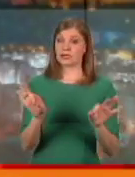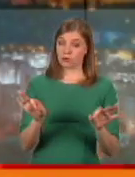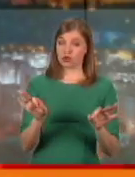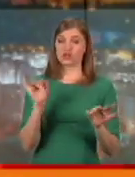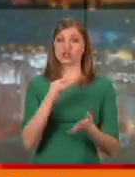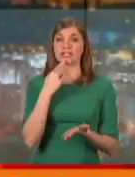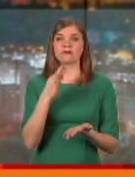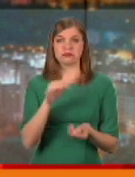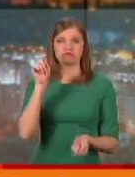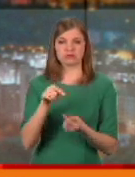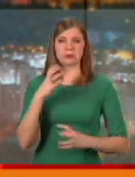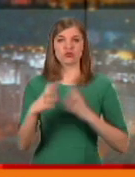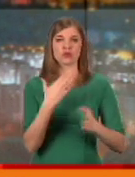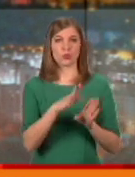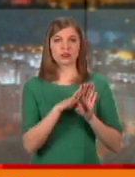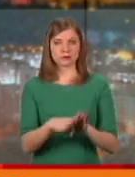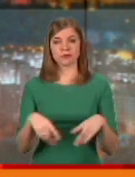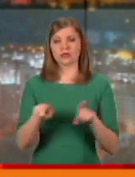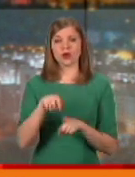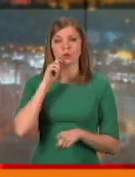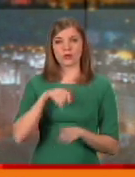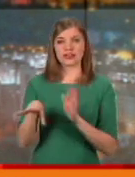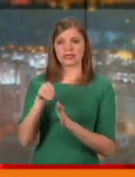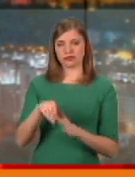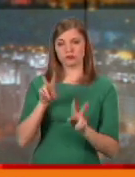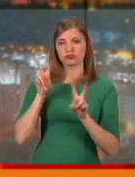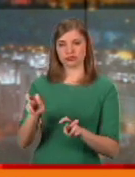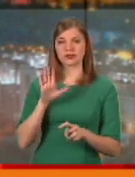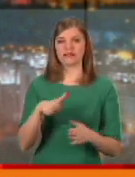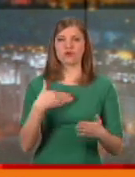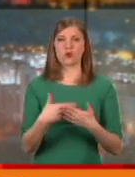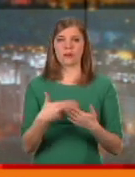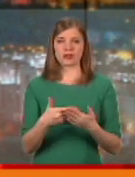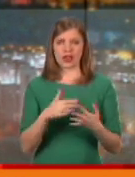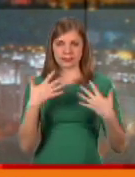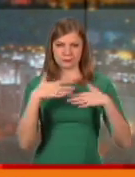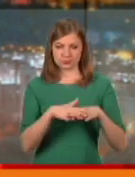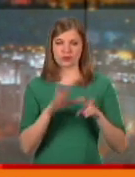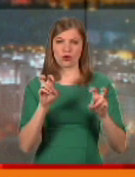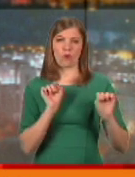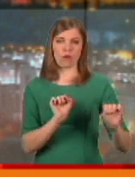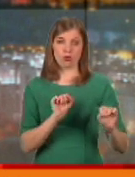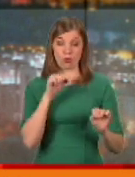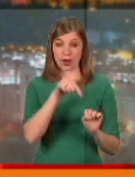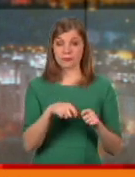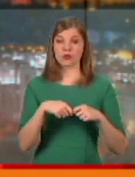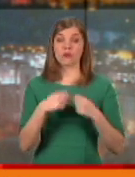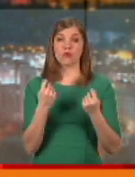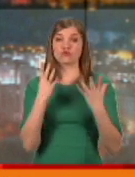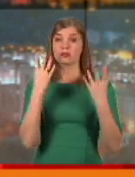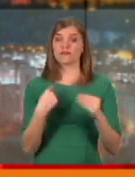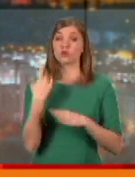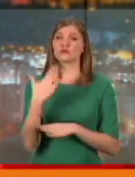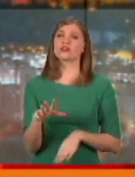Демократичні і відповідають міжнародним стандартам. Так, українські вибори оцінили у громадянській мережі «Опора». Там зазначили, порушення у день